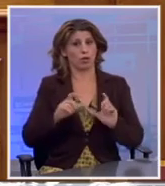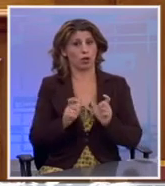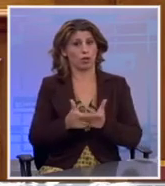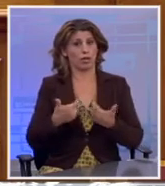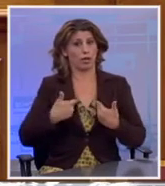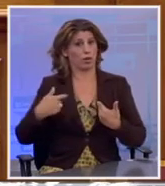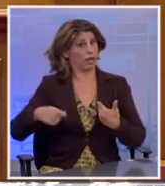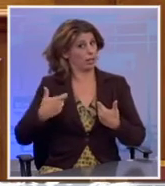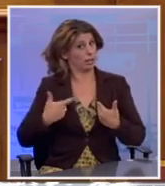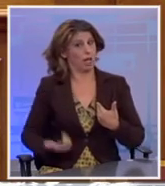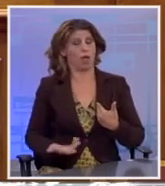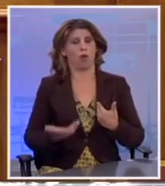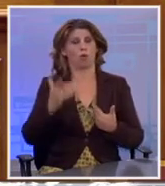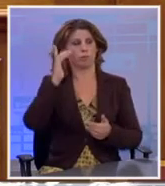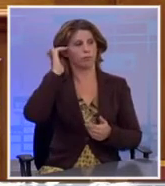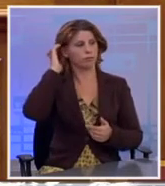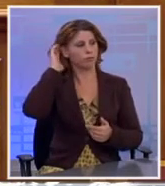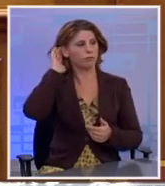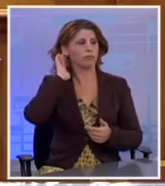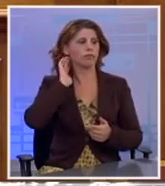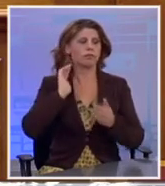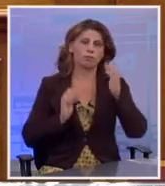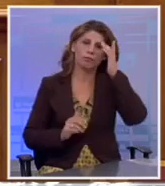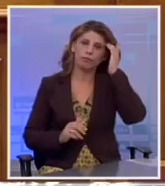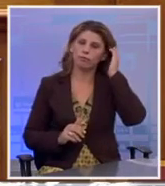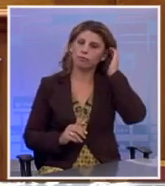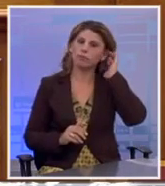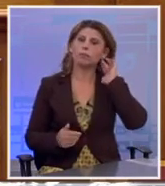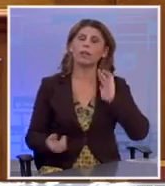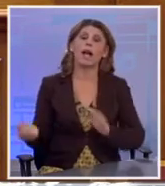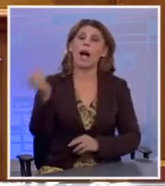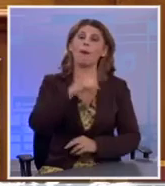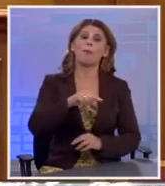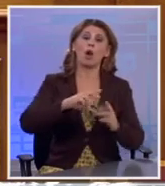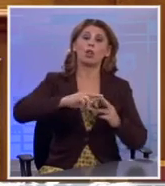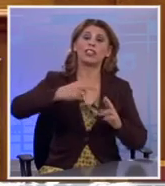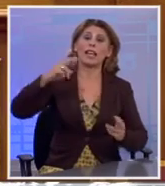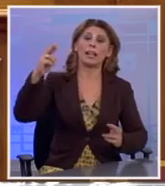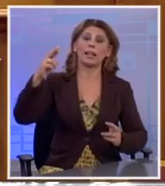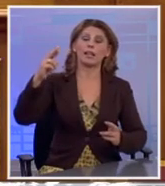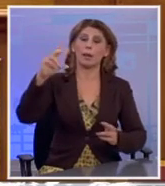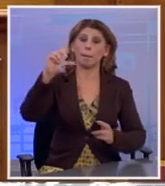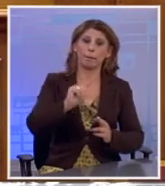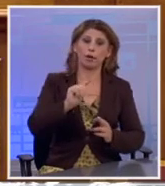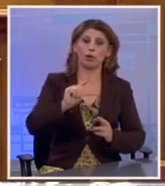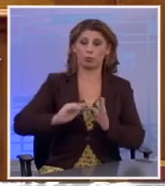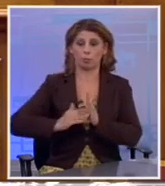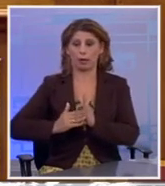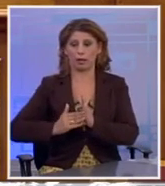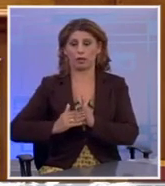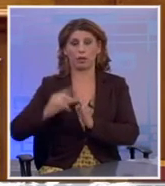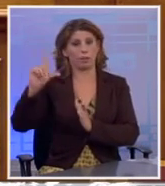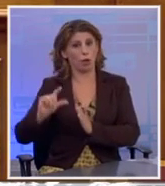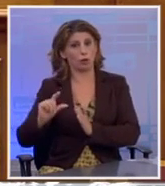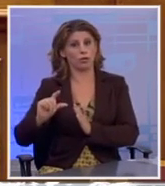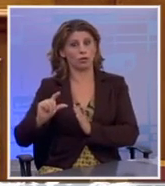μου δικαστές, δηλαδή διαφέρουν, είναι από άλλο DNA, μειώνεται ο μισθός του υπαλλήλου, μειώνει